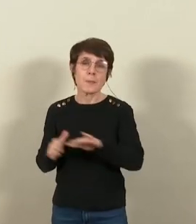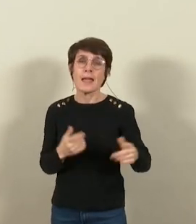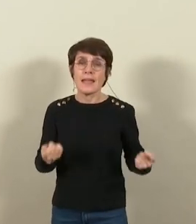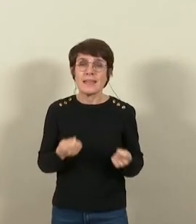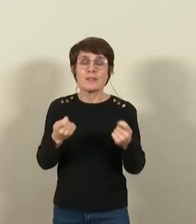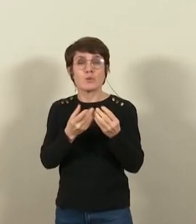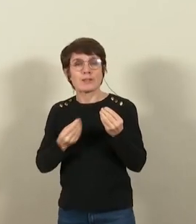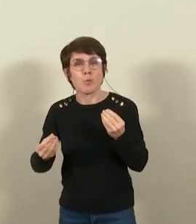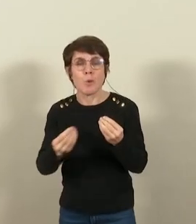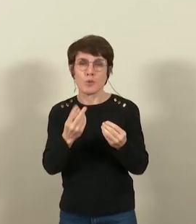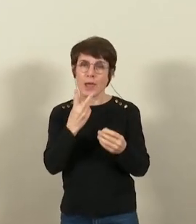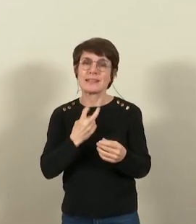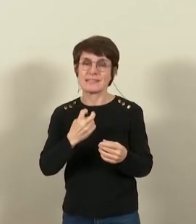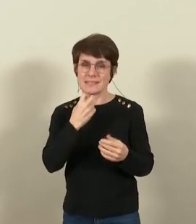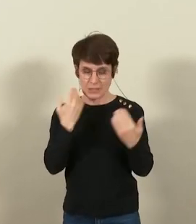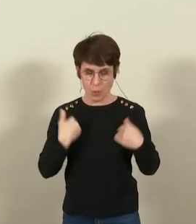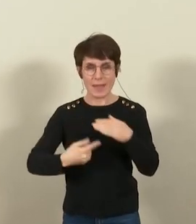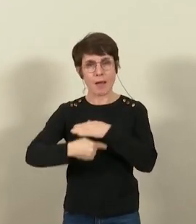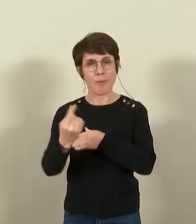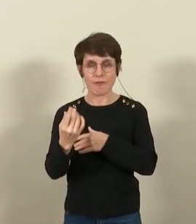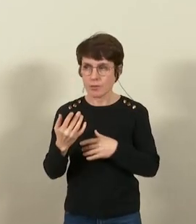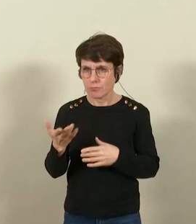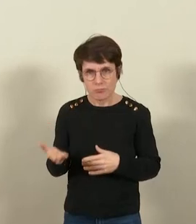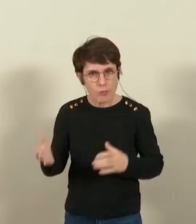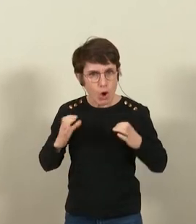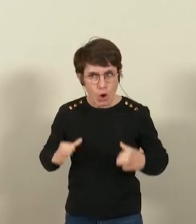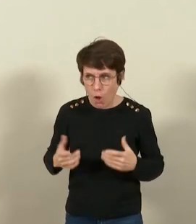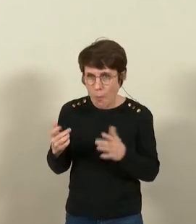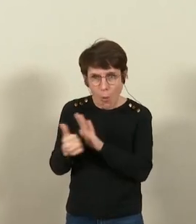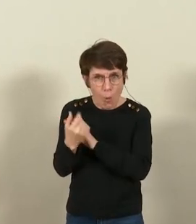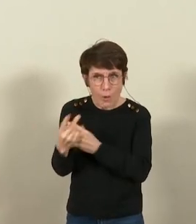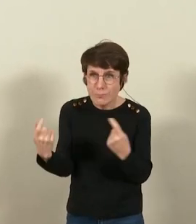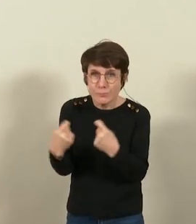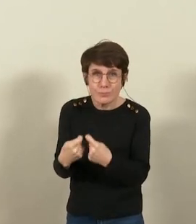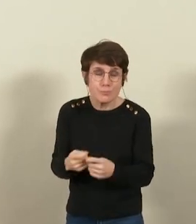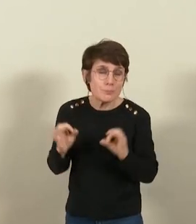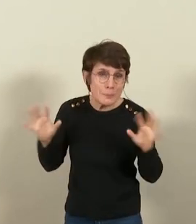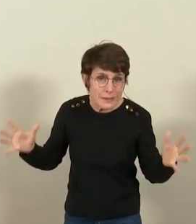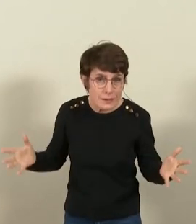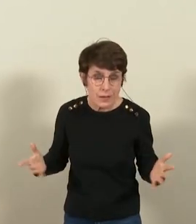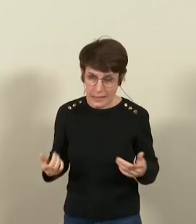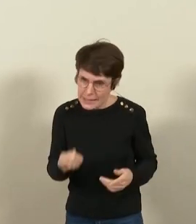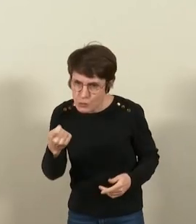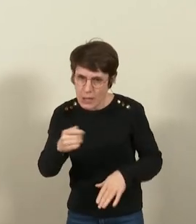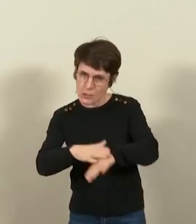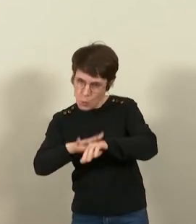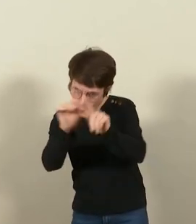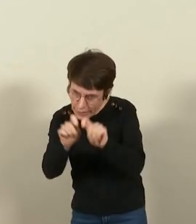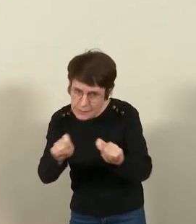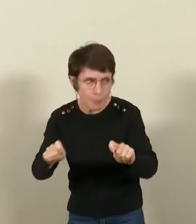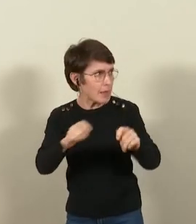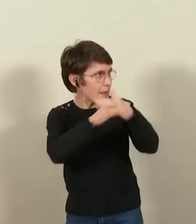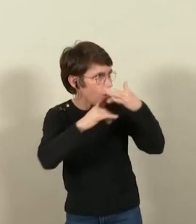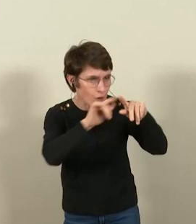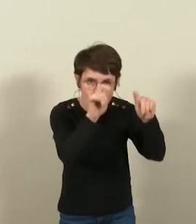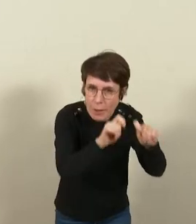citoyenneté je crois que lesclèbre rempliss fortement ce rôle làà depuis très longtemps hein l'éducation le respect l'environnement un